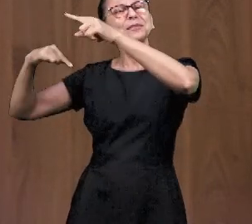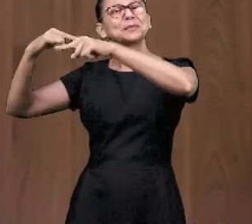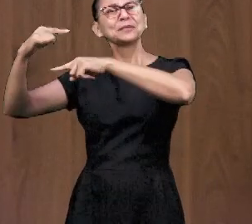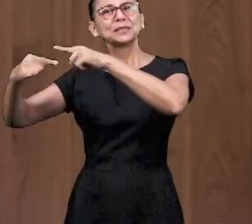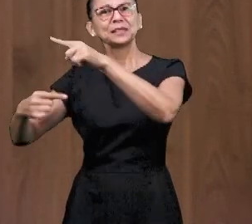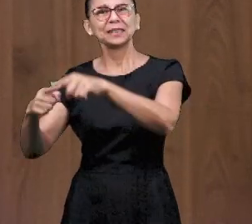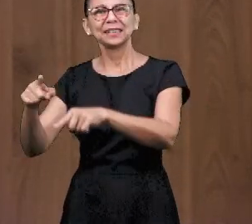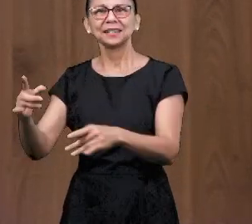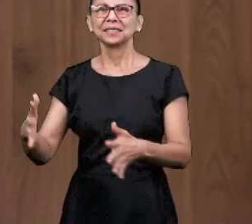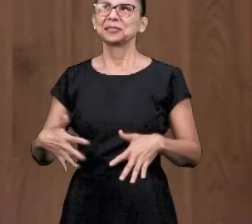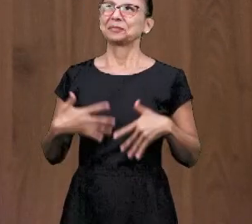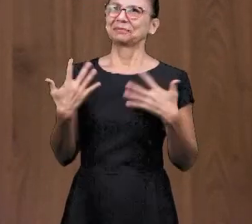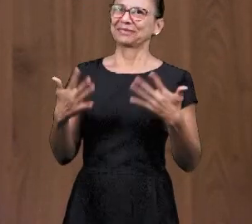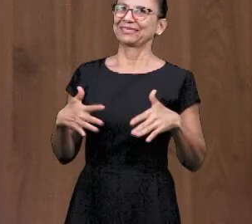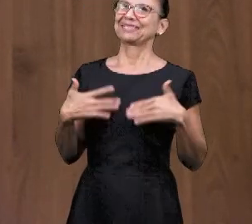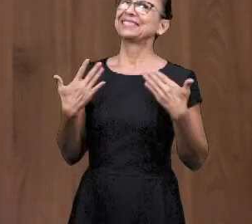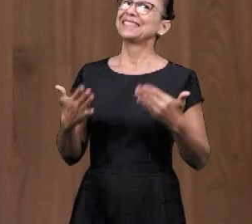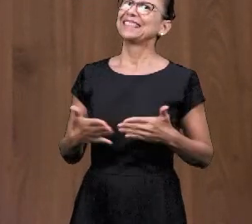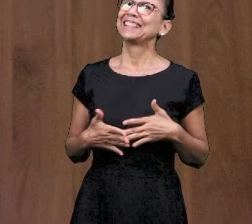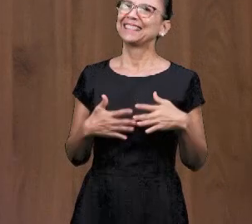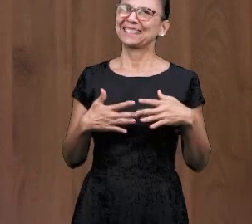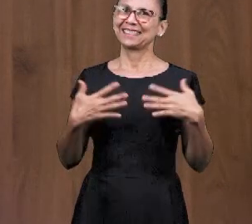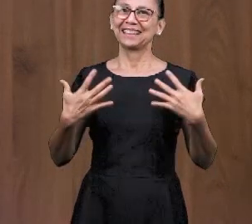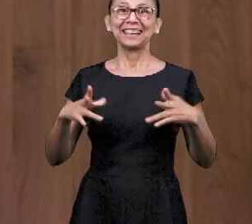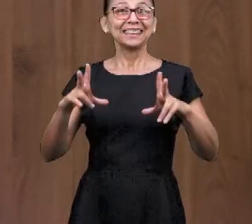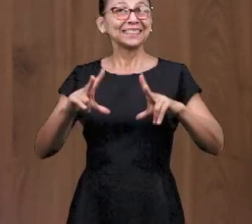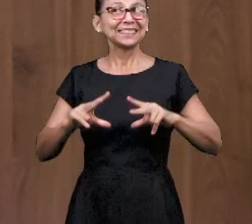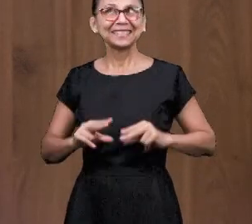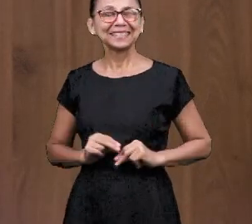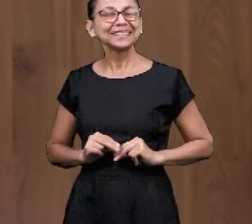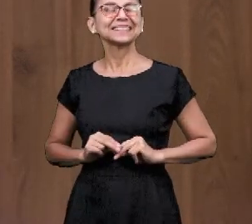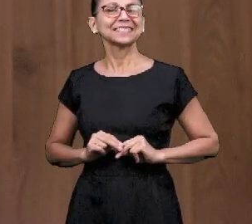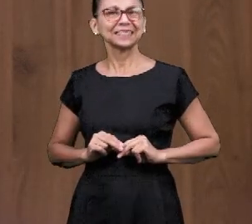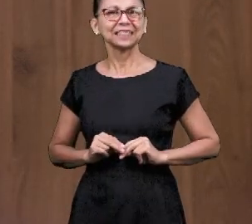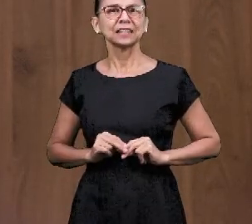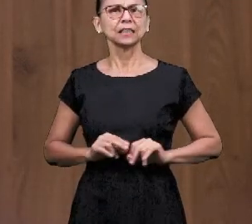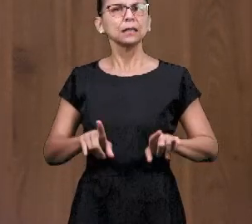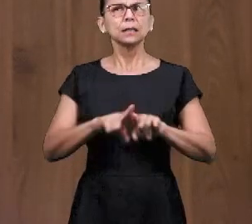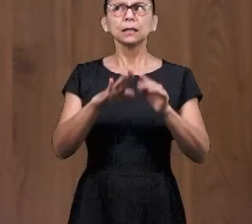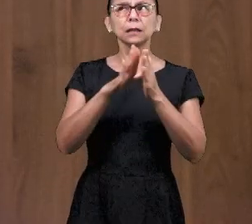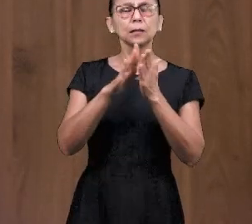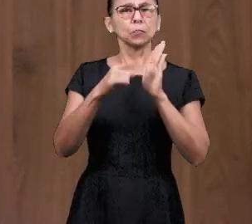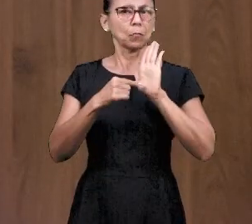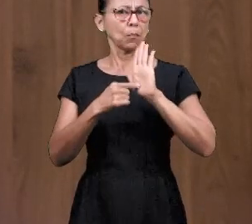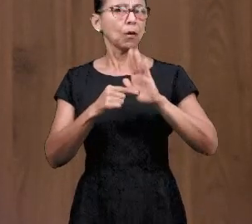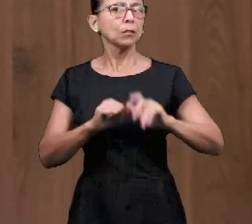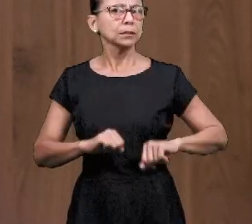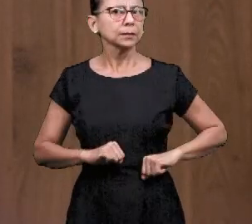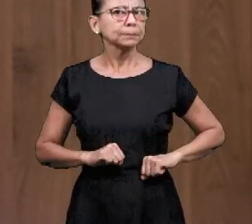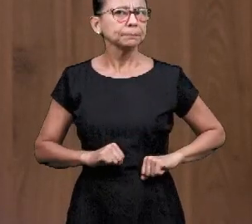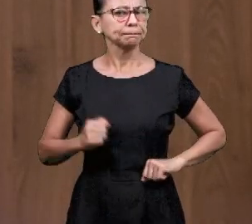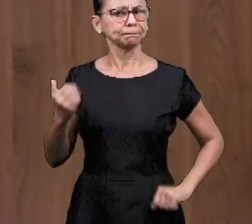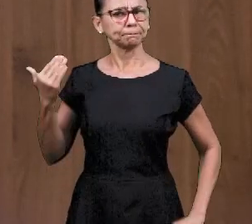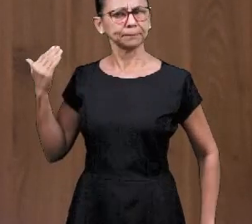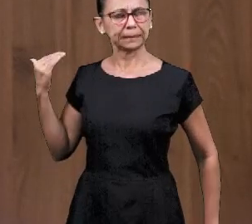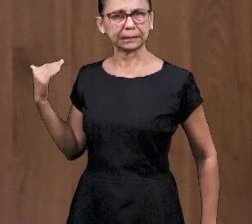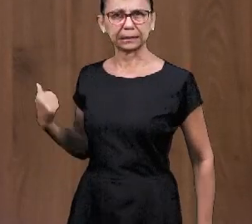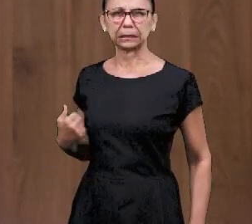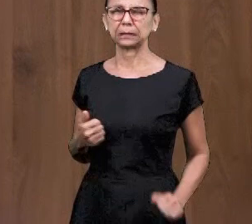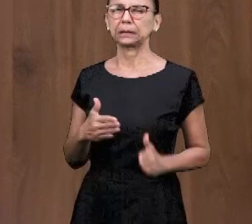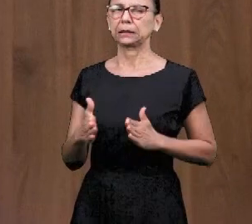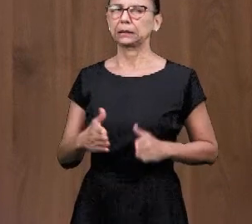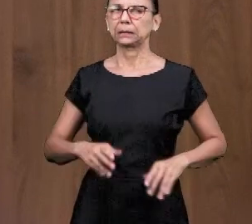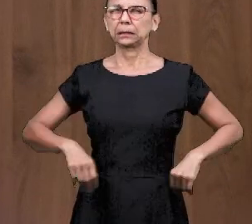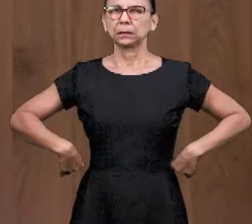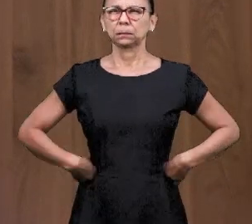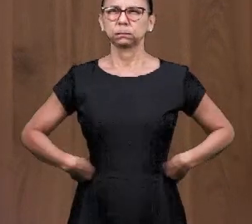joie d'avoir reçu cet héritage dans sa vie. Mais la parole de Dieu aussi nous dit que dans cette période, il y avait un roi très mauvais